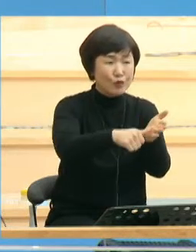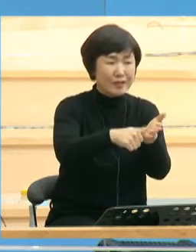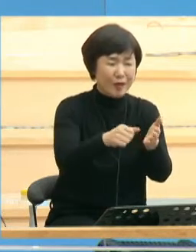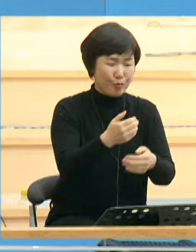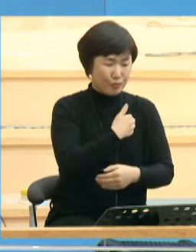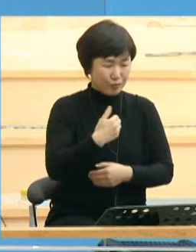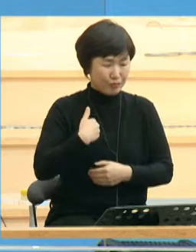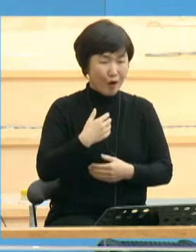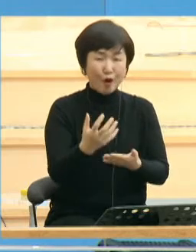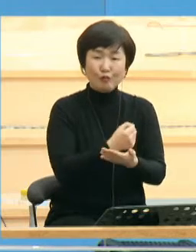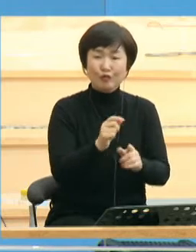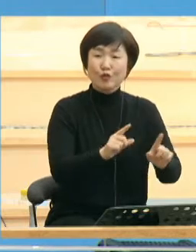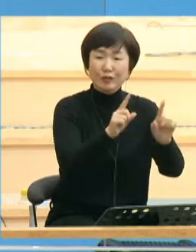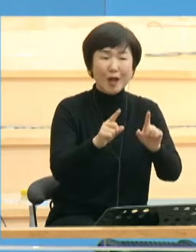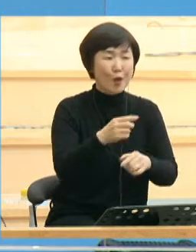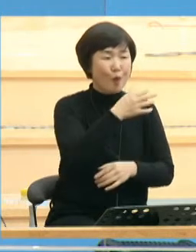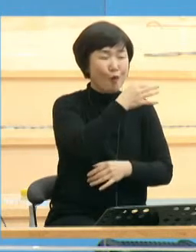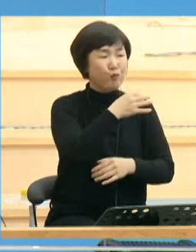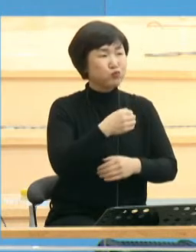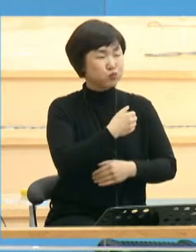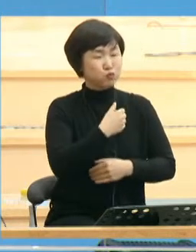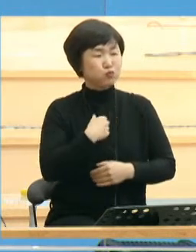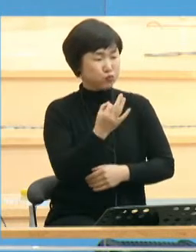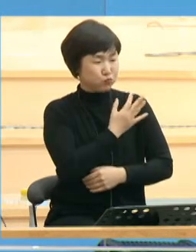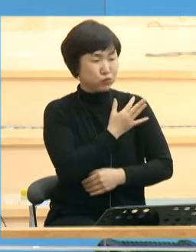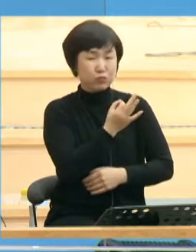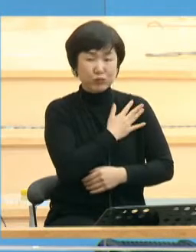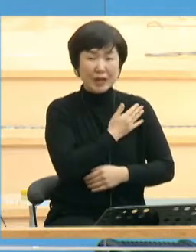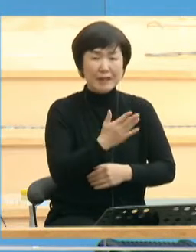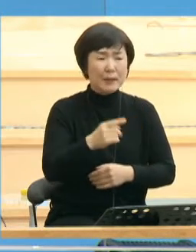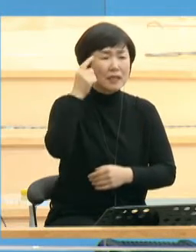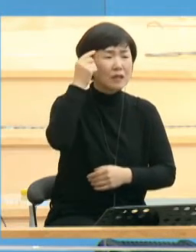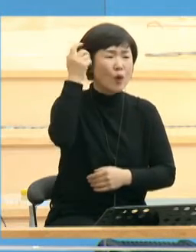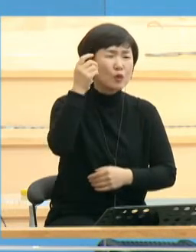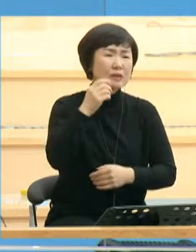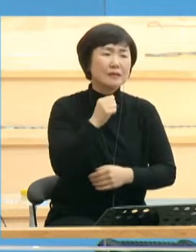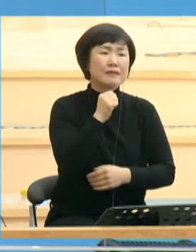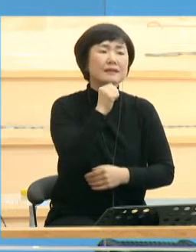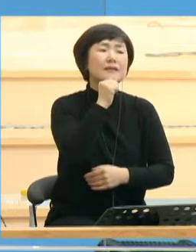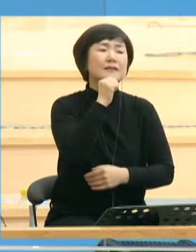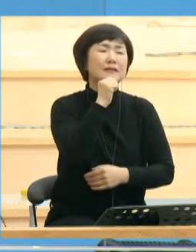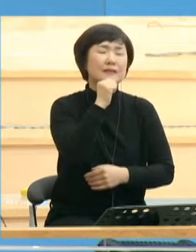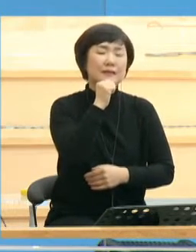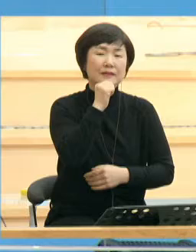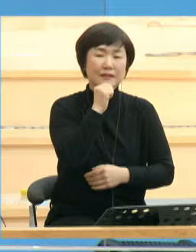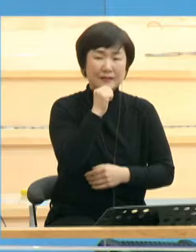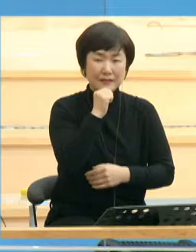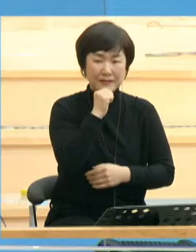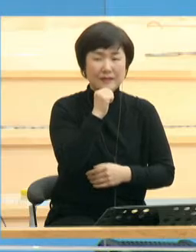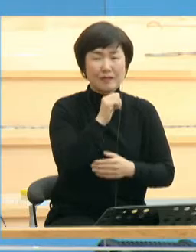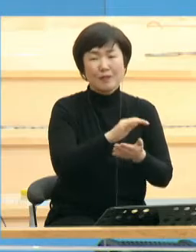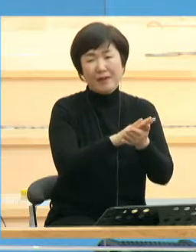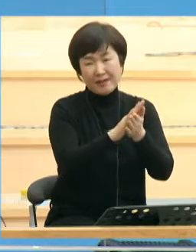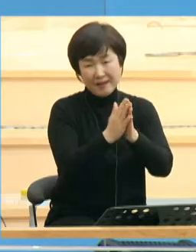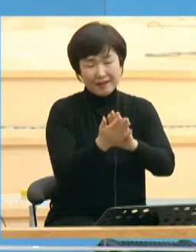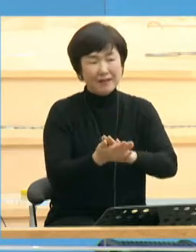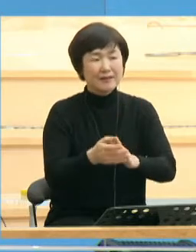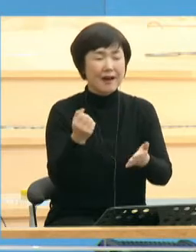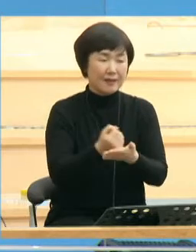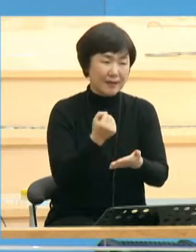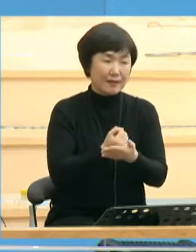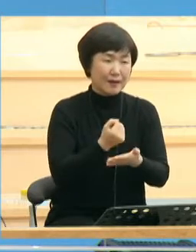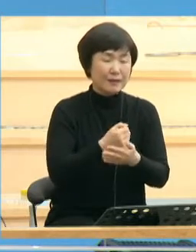영적으로 는 정말 혼탁한 세상이 될 거라는 그런 그런 안타까운 마음이 여러분 들지 않습니까 어린이 말씀을 통해서